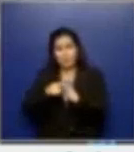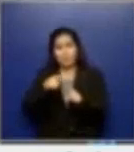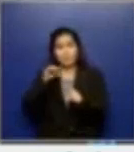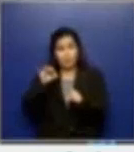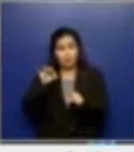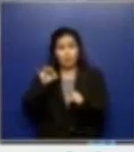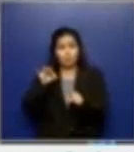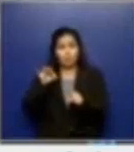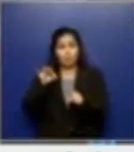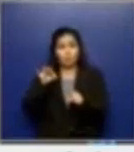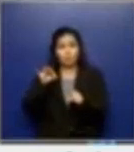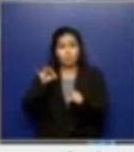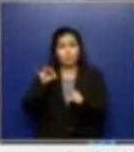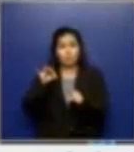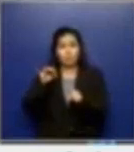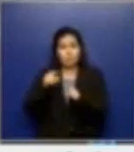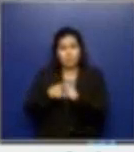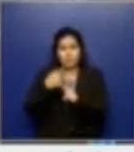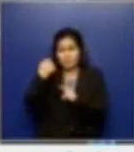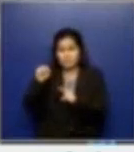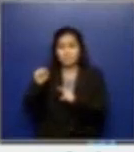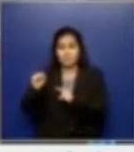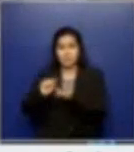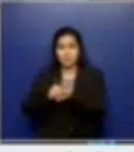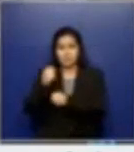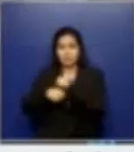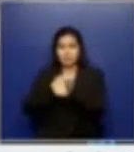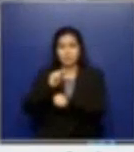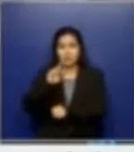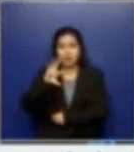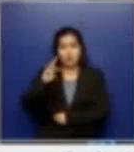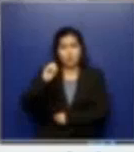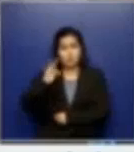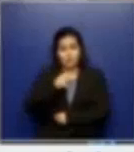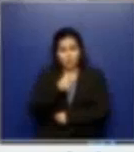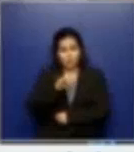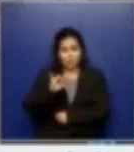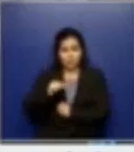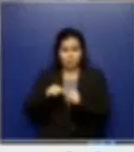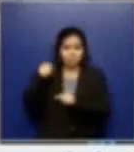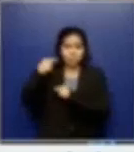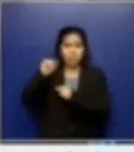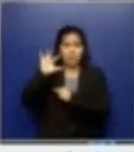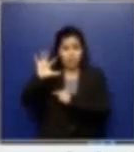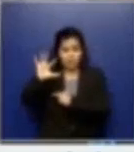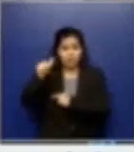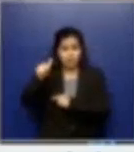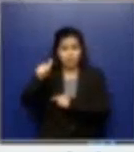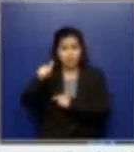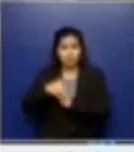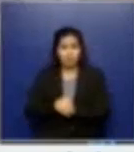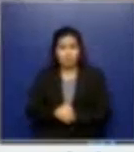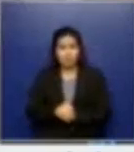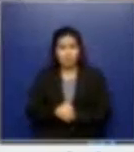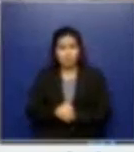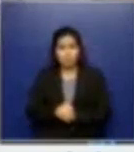แล้วก็เดือนที่4ก็เข้า64แล้วนี่จากลบ8กระโดดมาเป็น5ใช่เหรอครับ